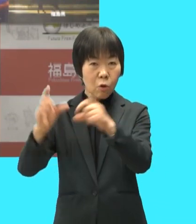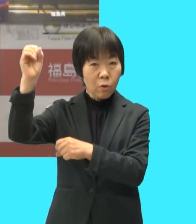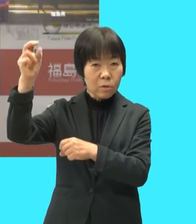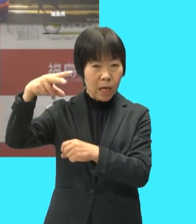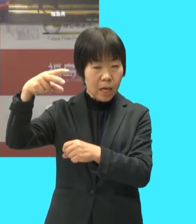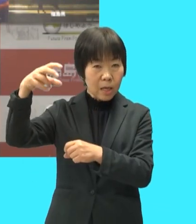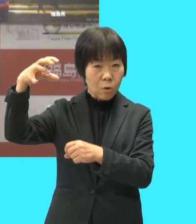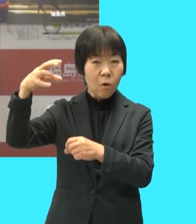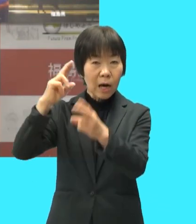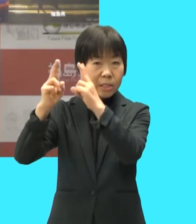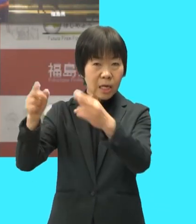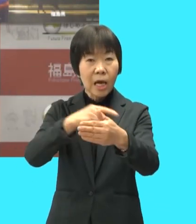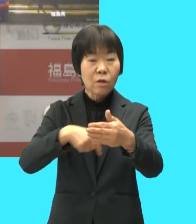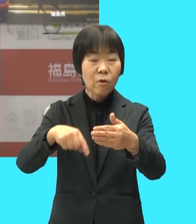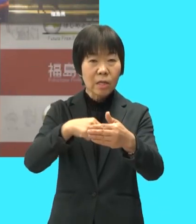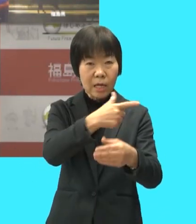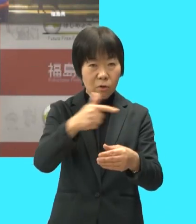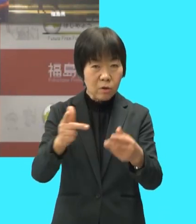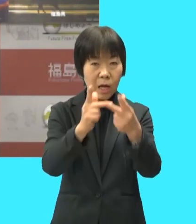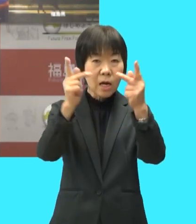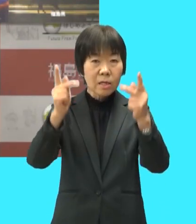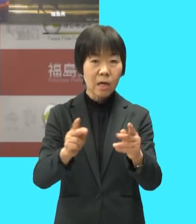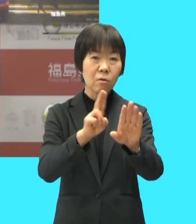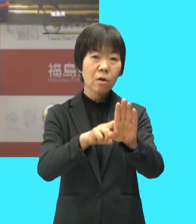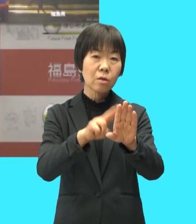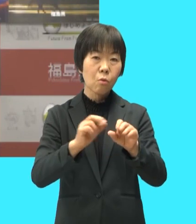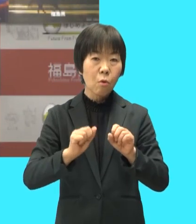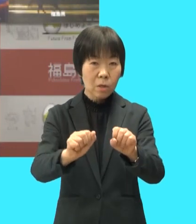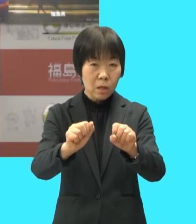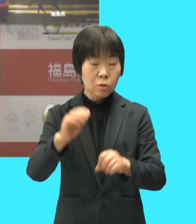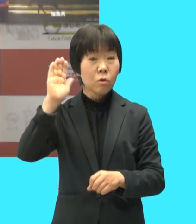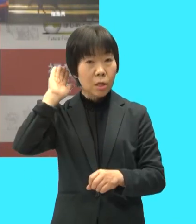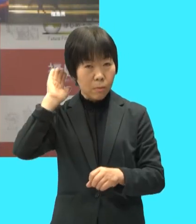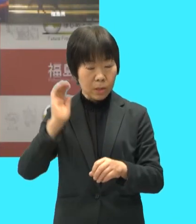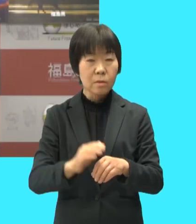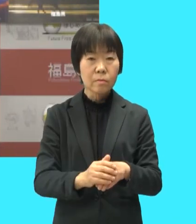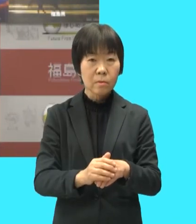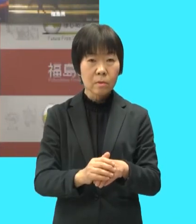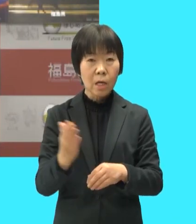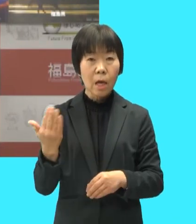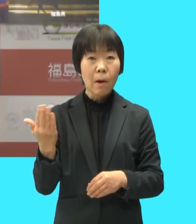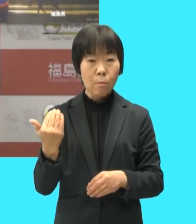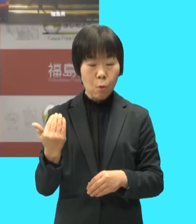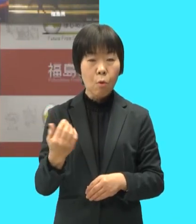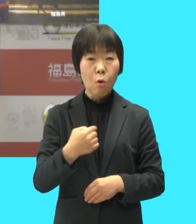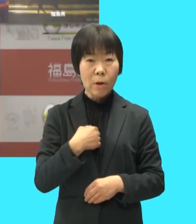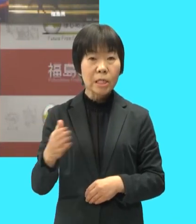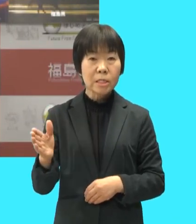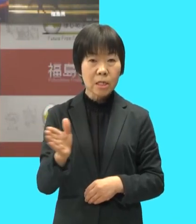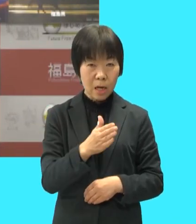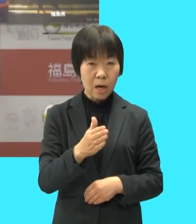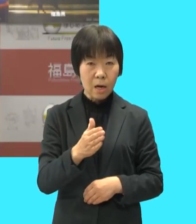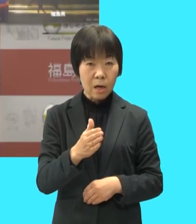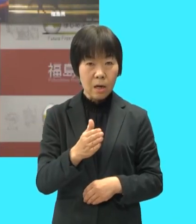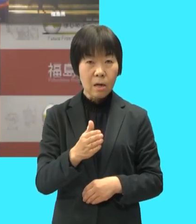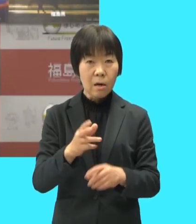内においてさまざまな課題の検討を行っていると聞いています。先般も私から直接